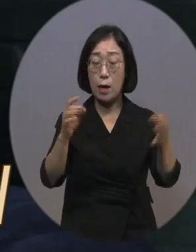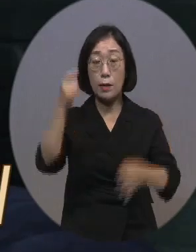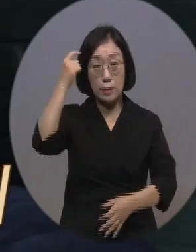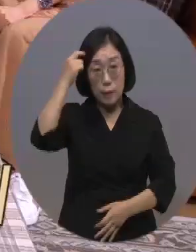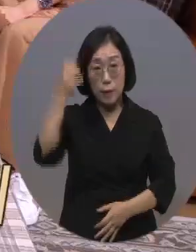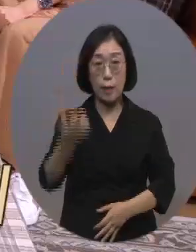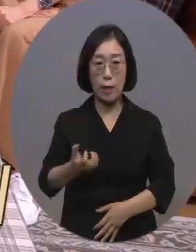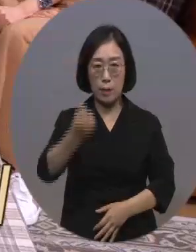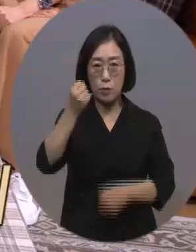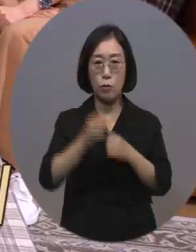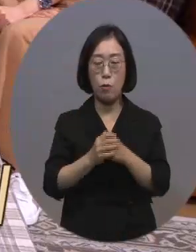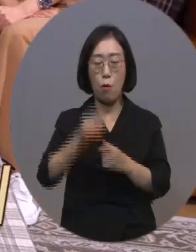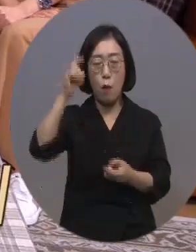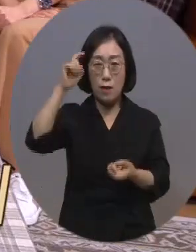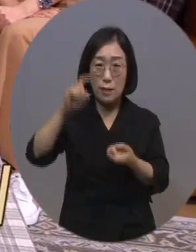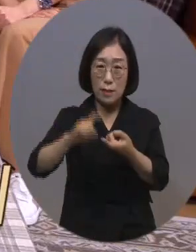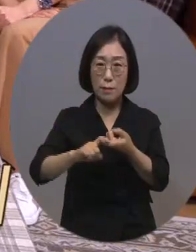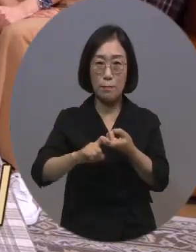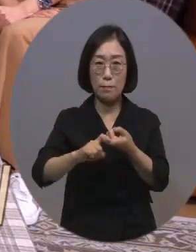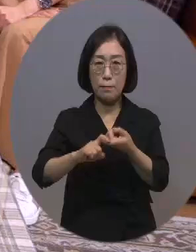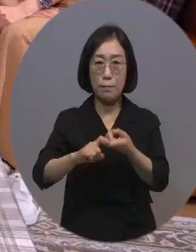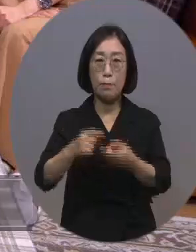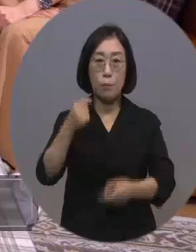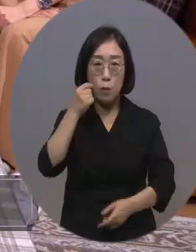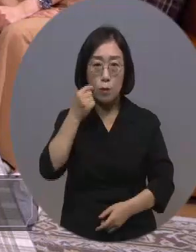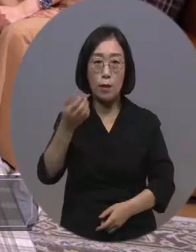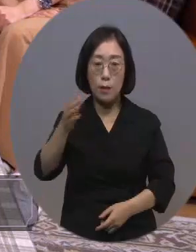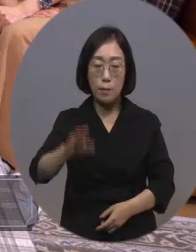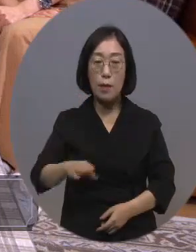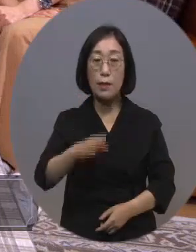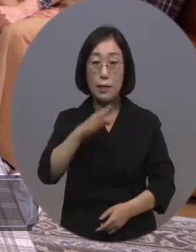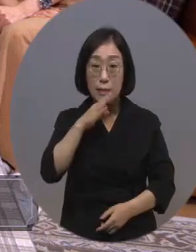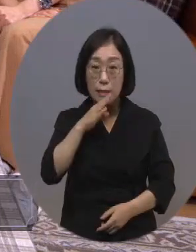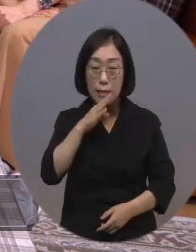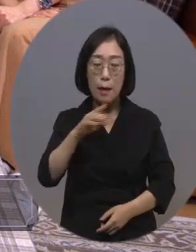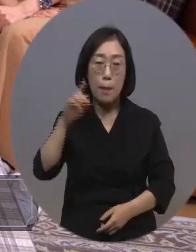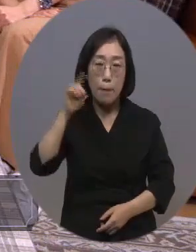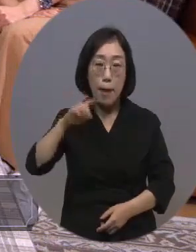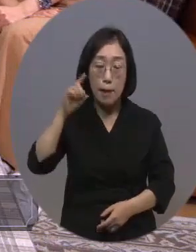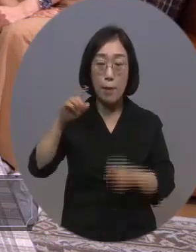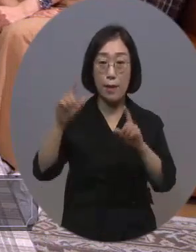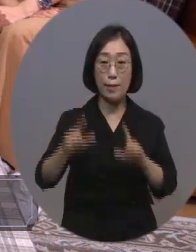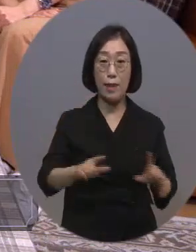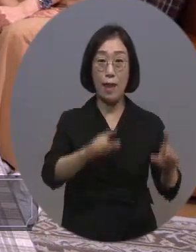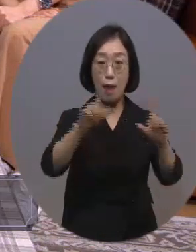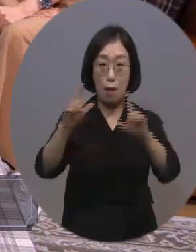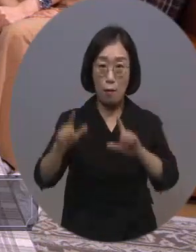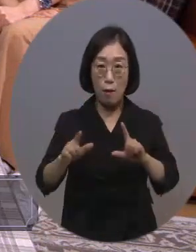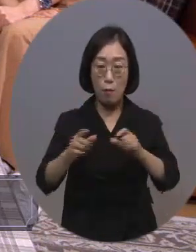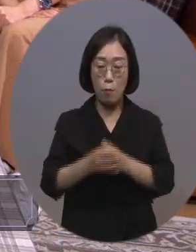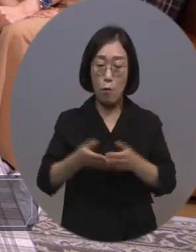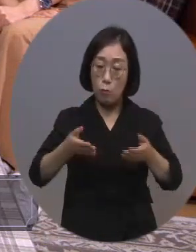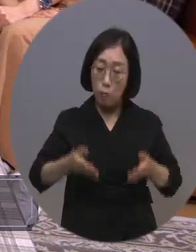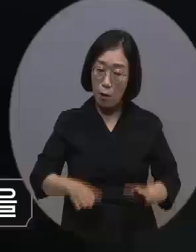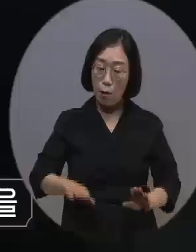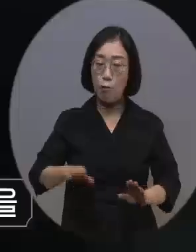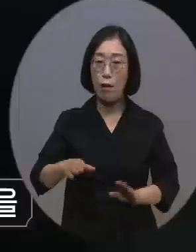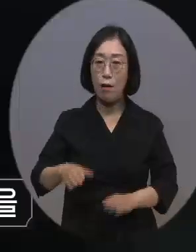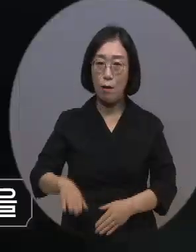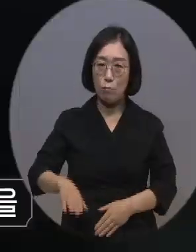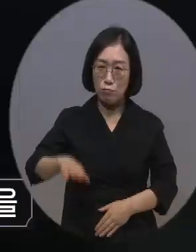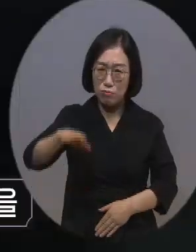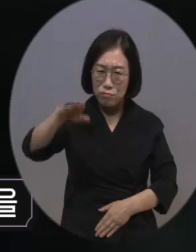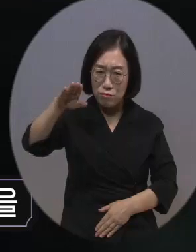있어가지고 많이 관심 갖기가 어려운 것 같은데 북한 주민의 일상에 보면 사실 태어났을 때부터